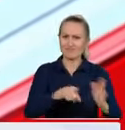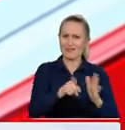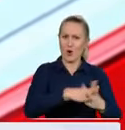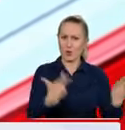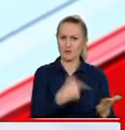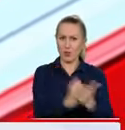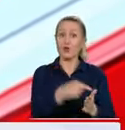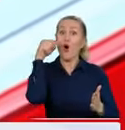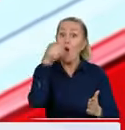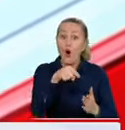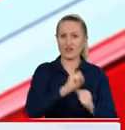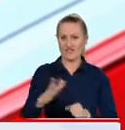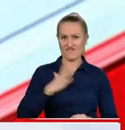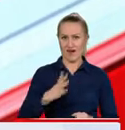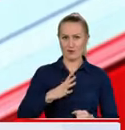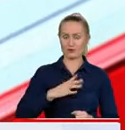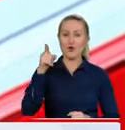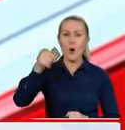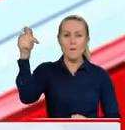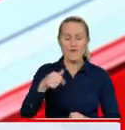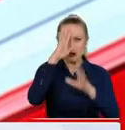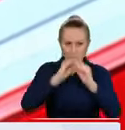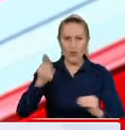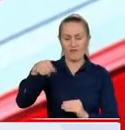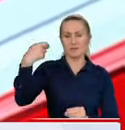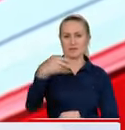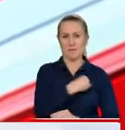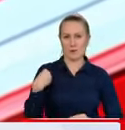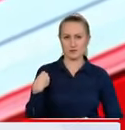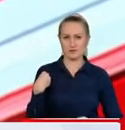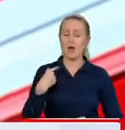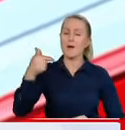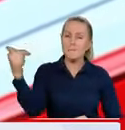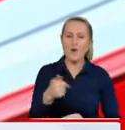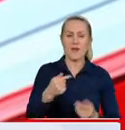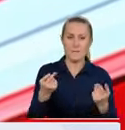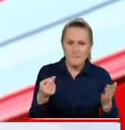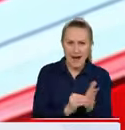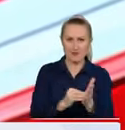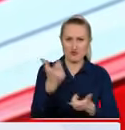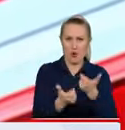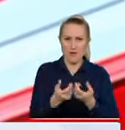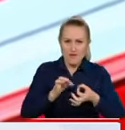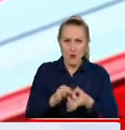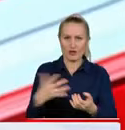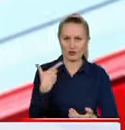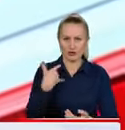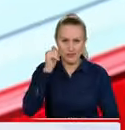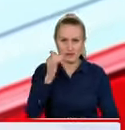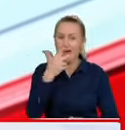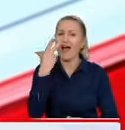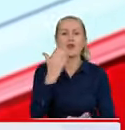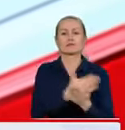wartości, które powinien wyznawać prezydent Rzeczpospolitej i powinien je praktykować na co dzień, a nie tylko i wyłącznie o nich